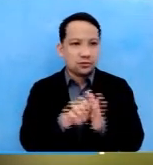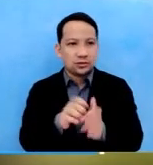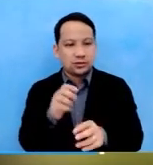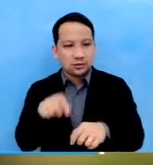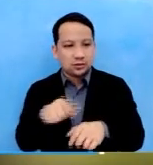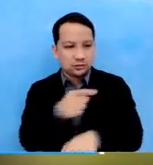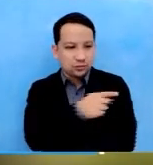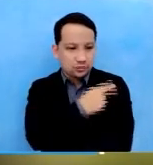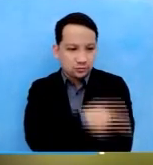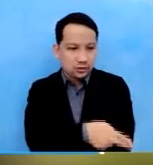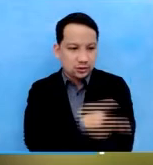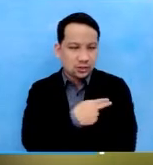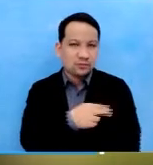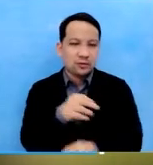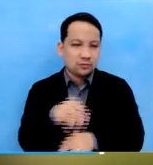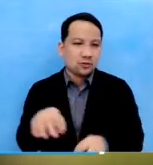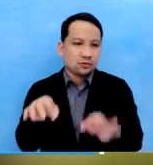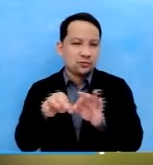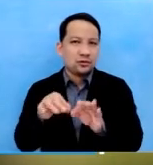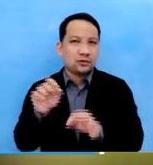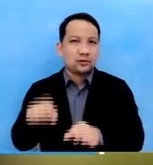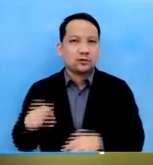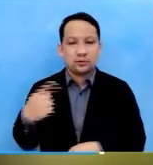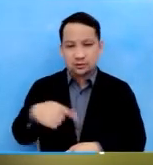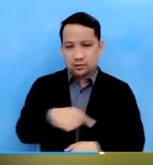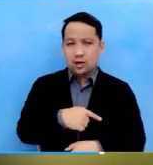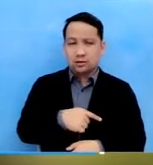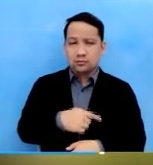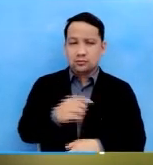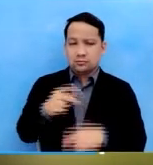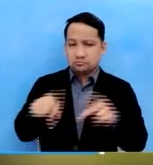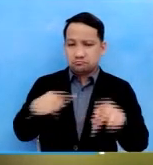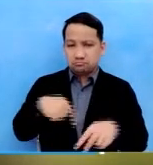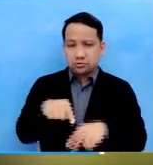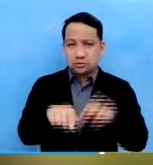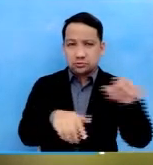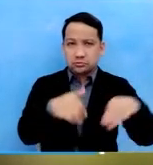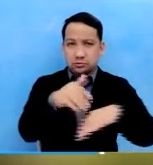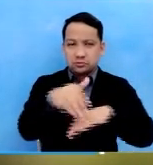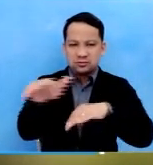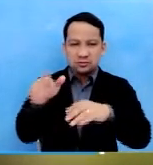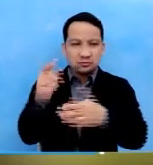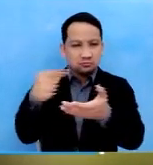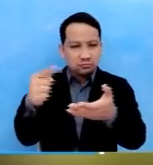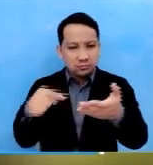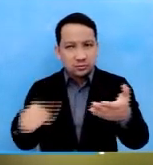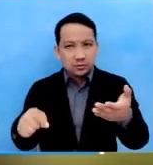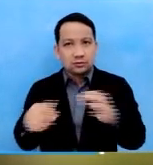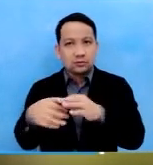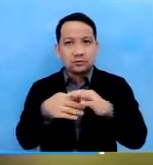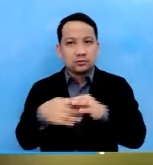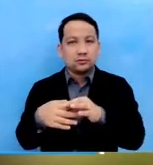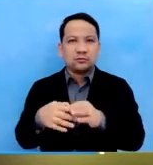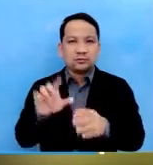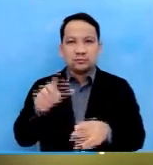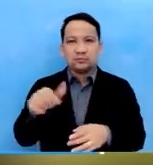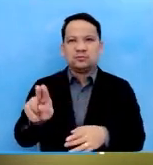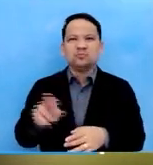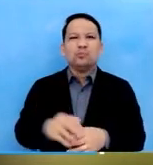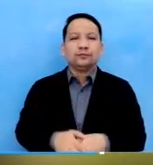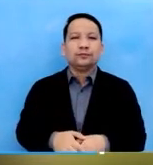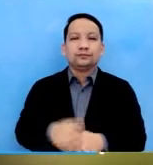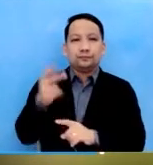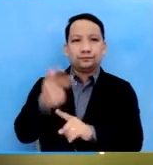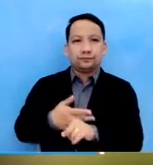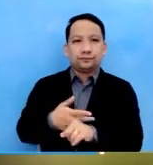naman kailangan yan eh. So our people are checking right now and they're coordinating with local officials as well. Kung maalala po natin, no, 3 months ago,